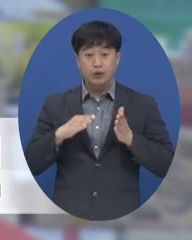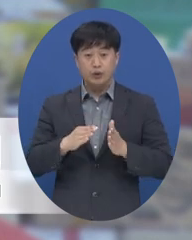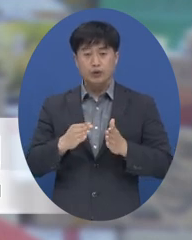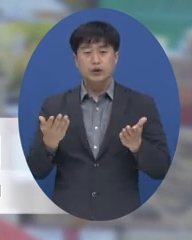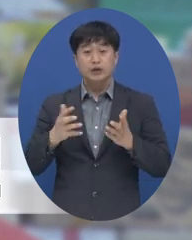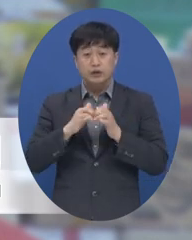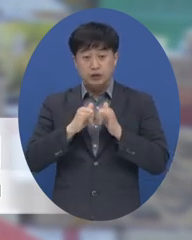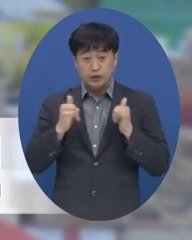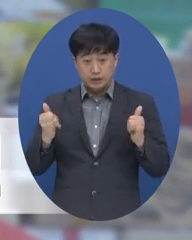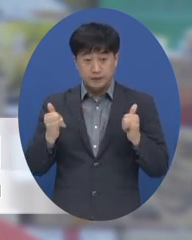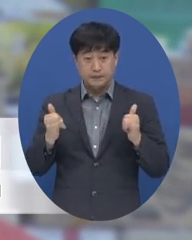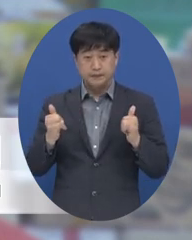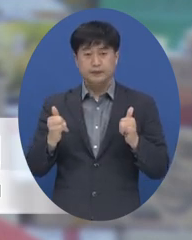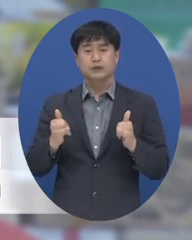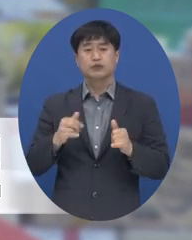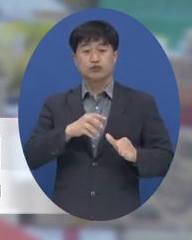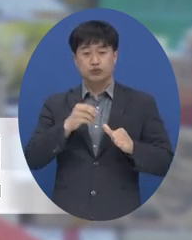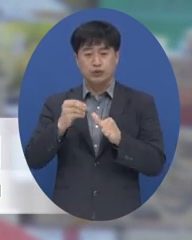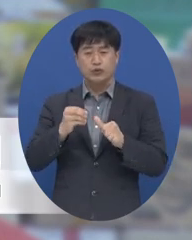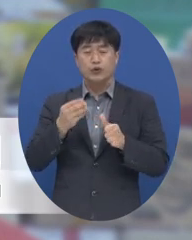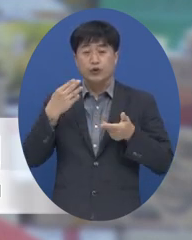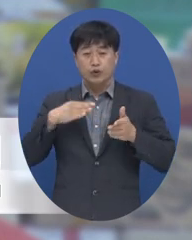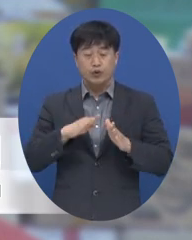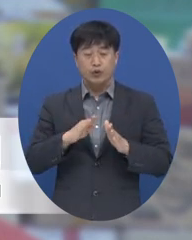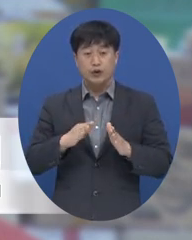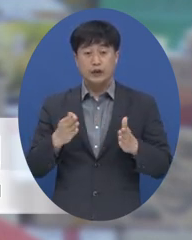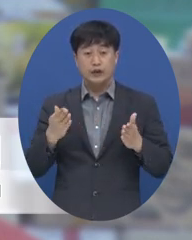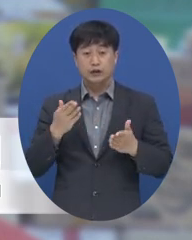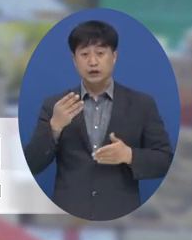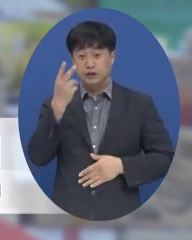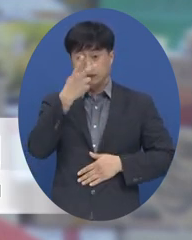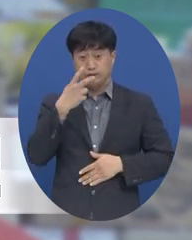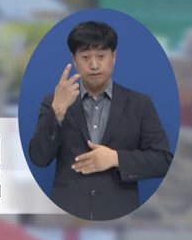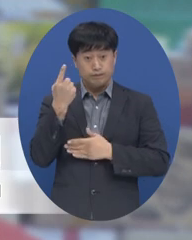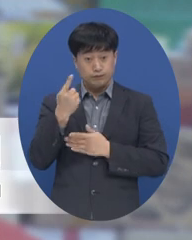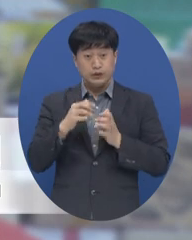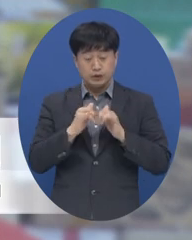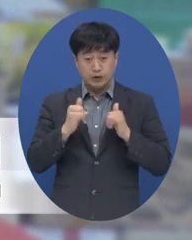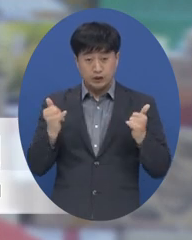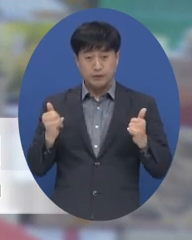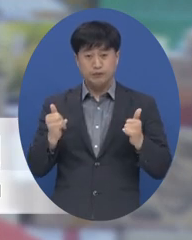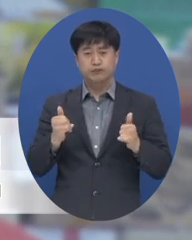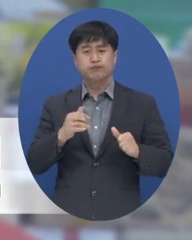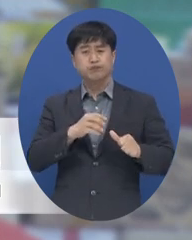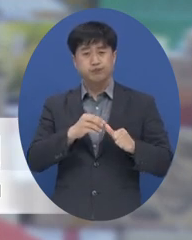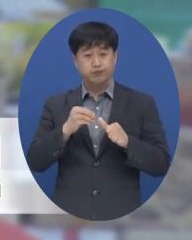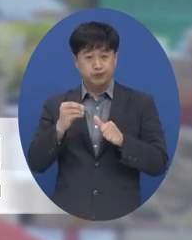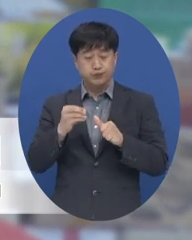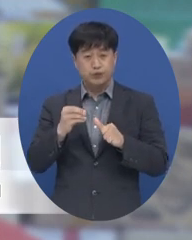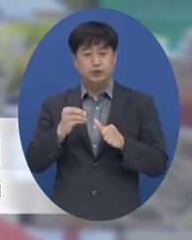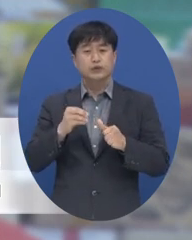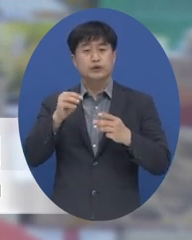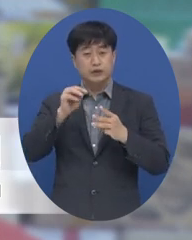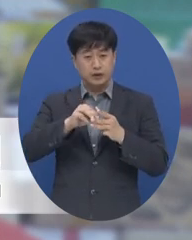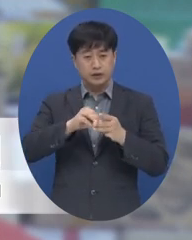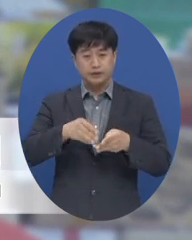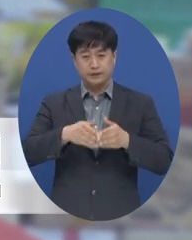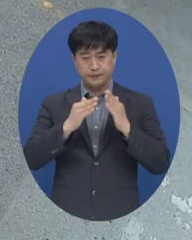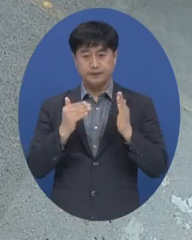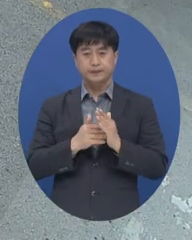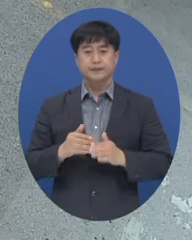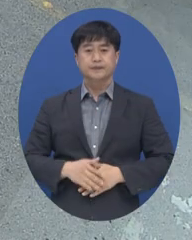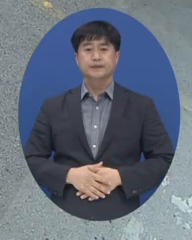구제 줄 경비 노동자 갑질 피해 지원 센터가 생겼는데요 경기 gtv 김태희 기자의 보도입니다